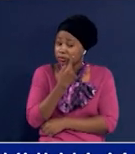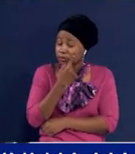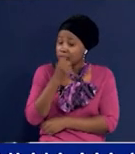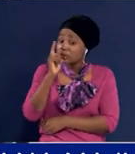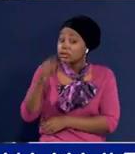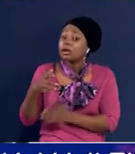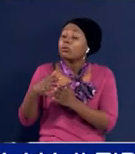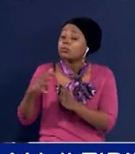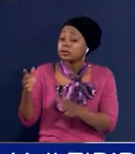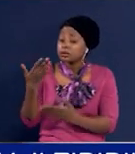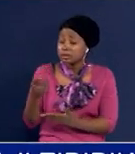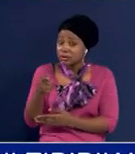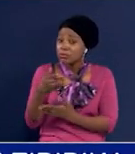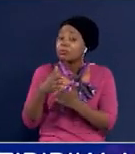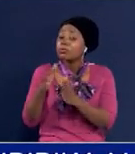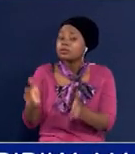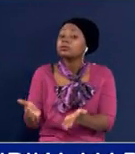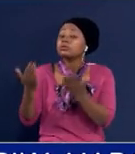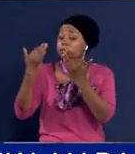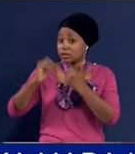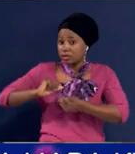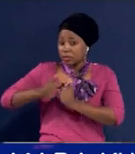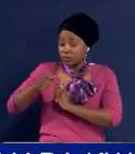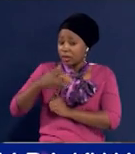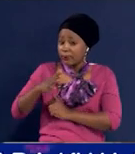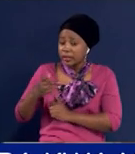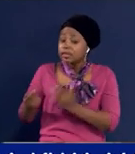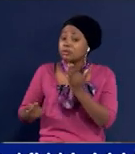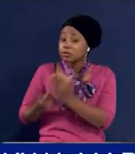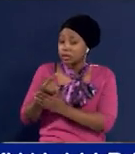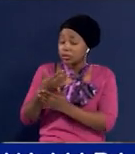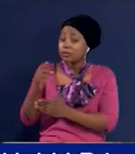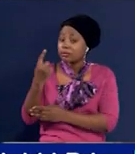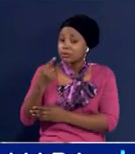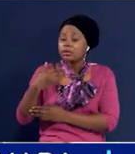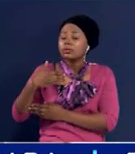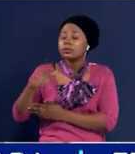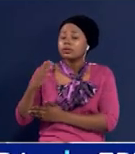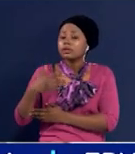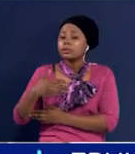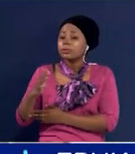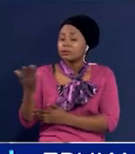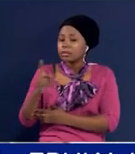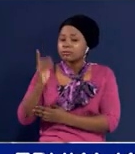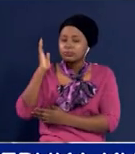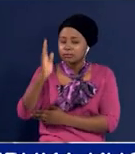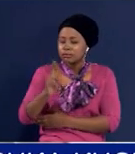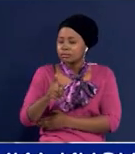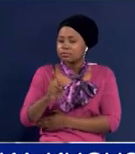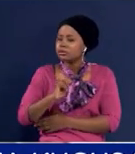zina uwazi. Ule uwazi unaweza kuruhusu majimaji yavuke upande mmoja kuja mwingine moja kwa moja. Kwa hiyo zile sio nzuri